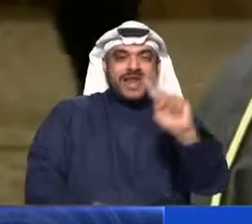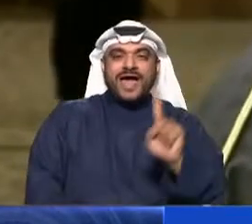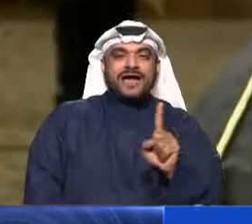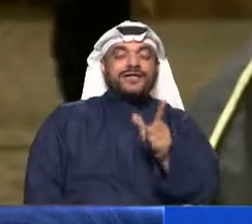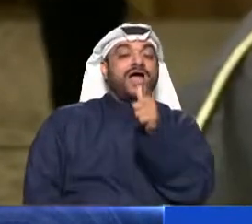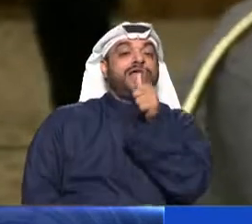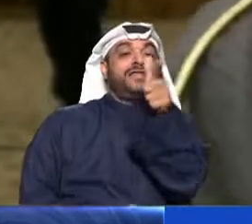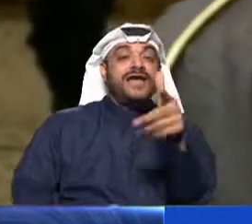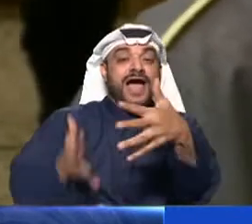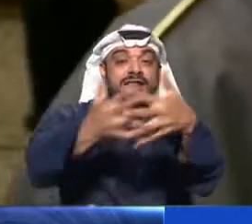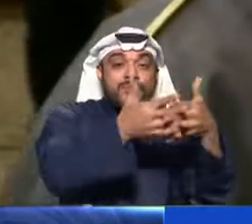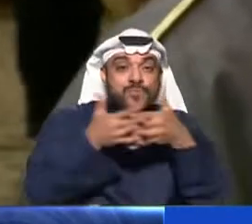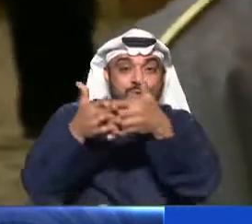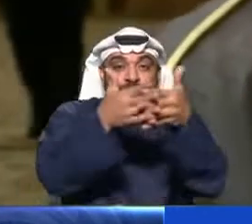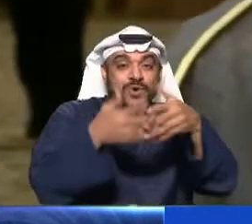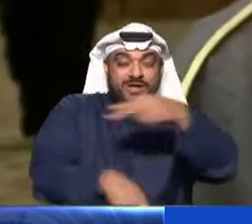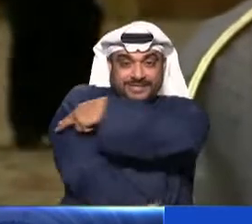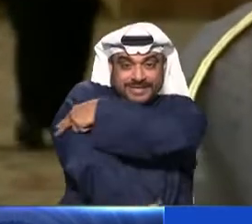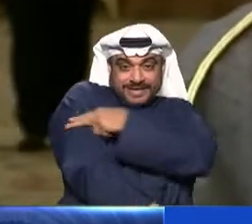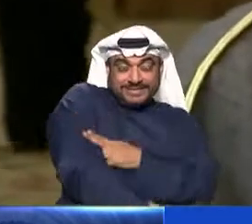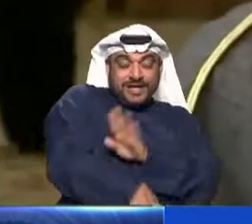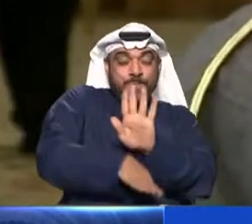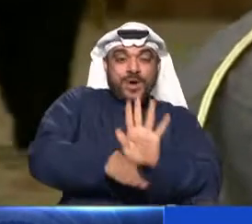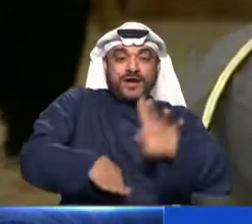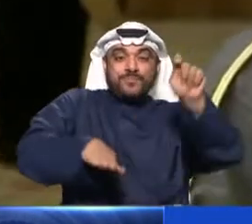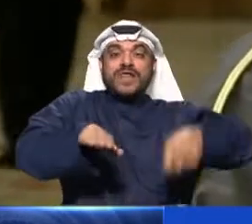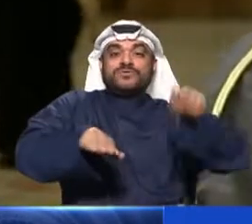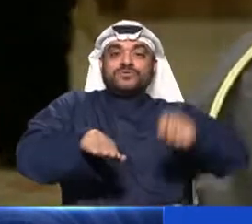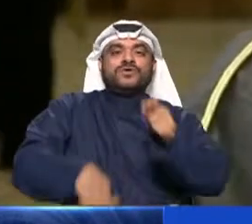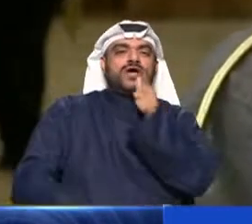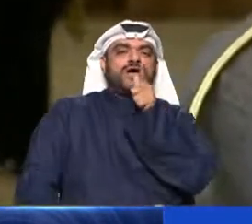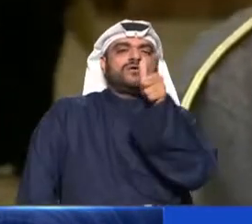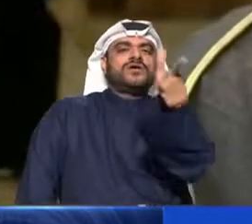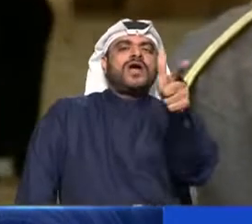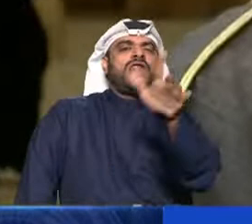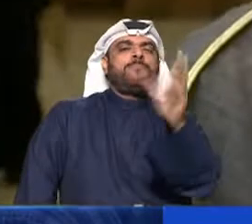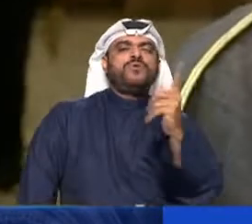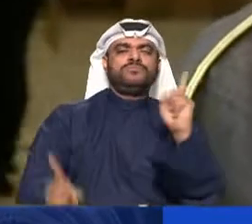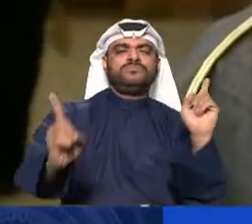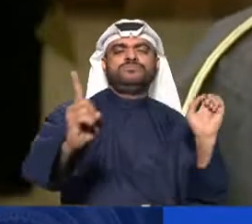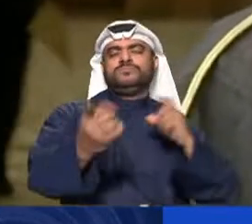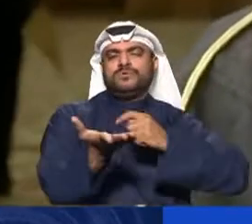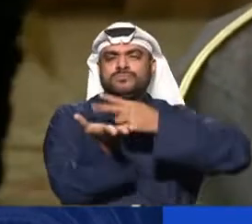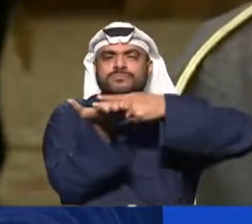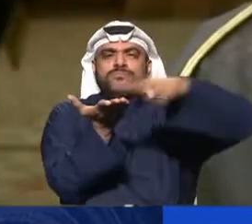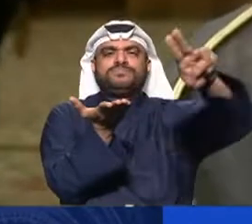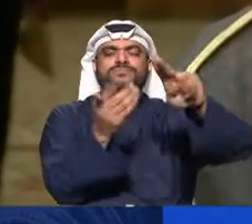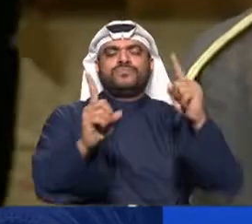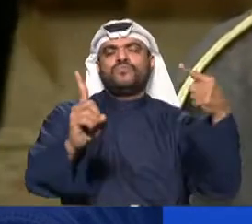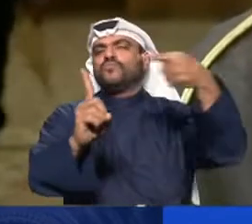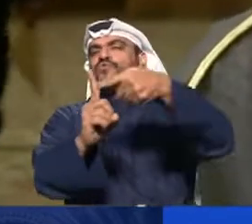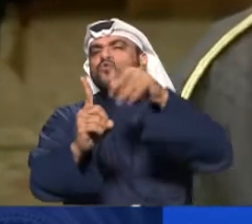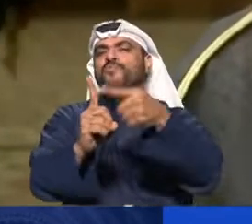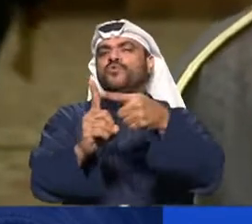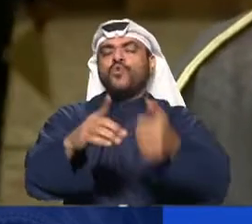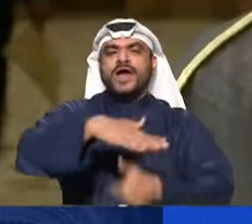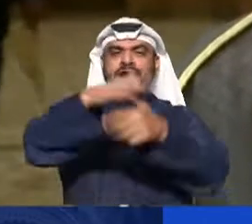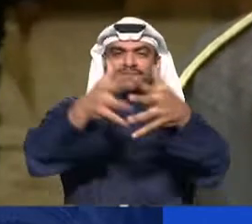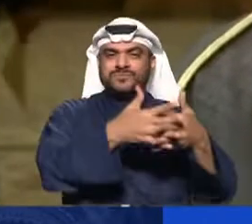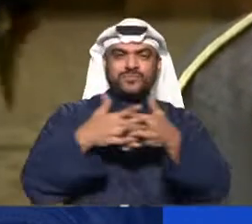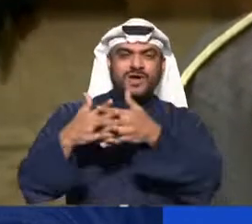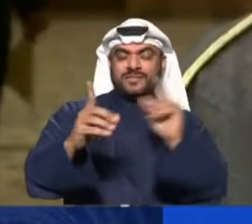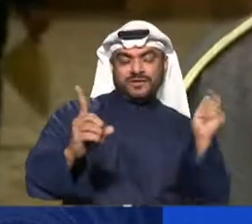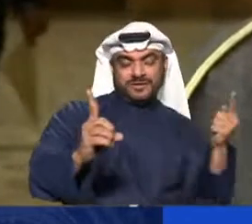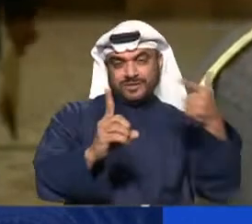قالوا؟ موجه في 6 فبراير إلى الرئيس، البيت الأبيض، واشنطن دي سي، فخامة الرئيس: نبعث